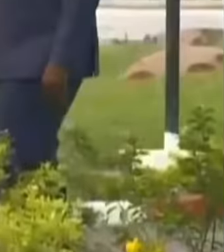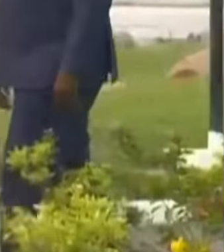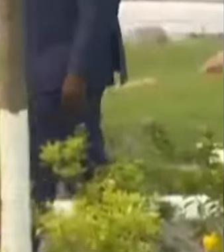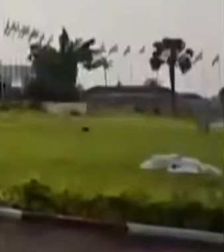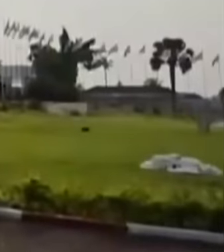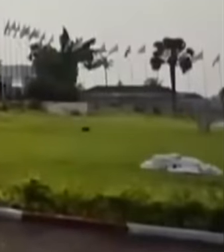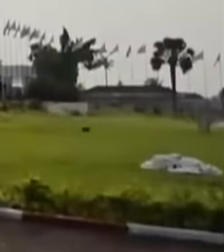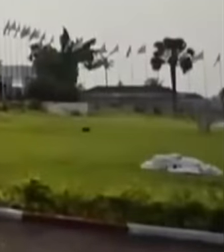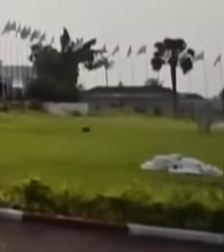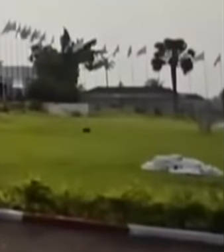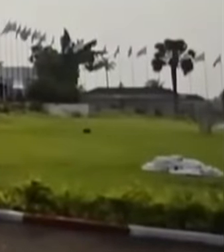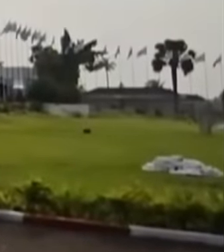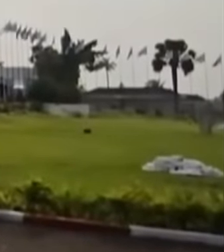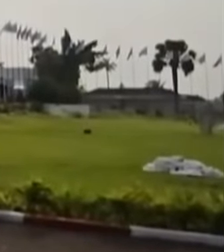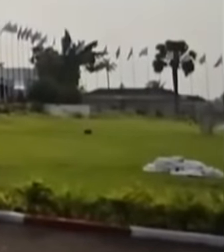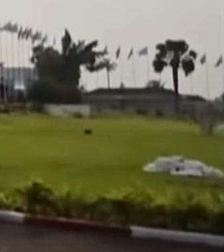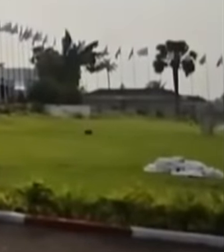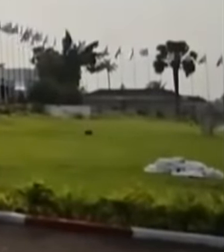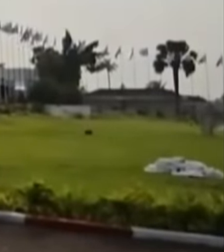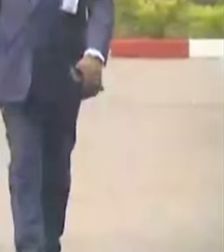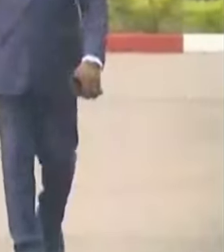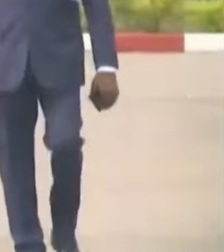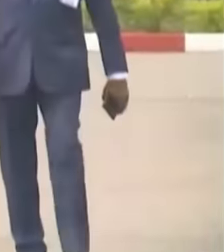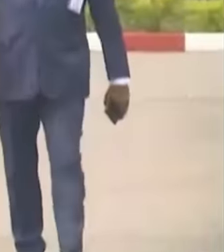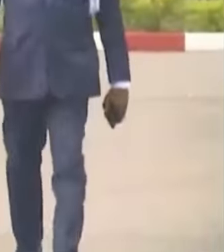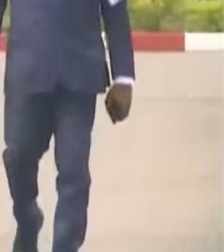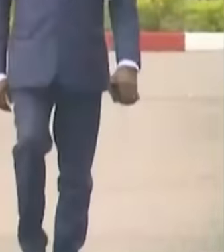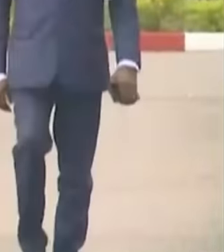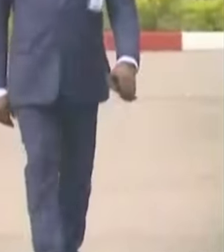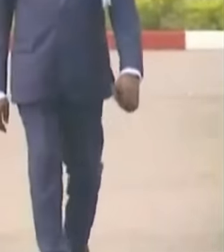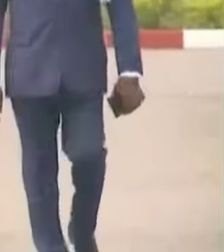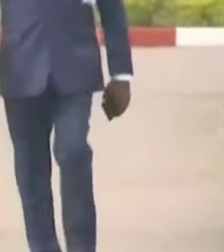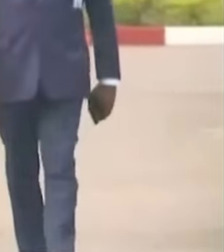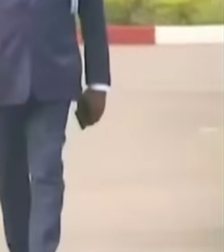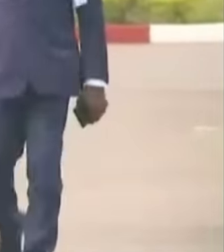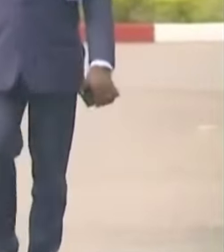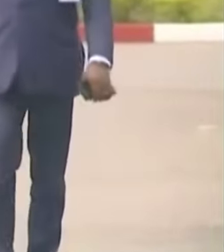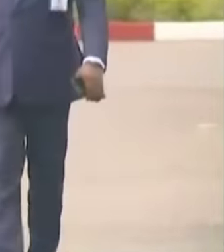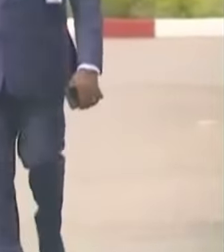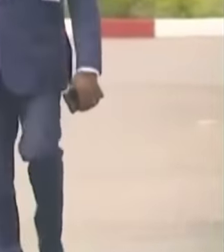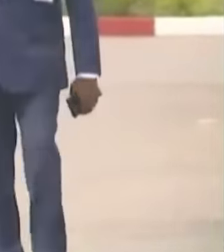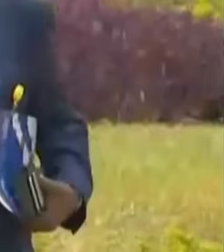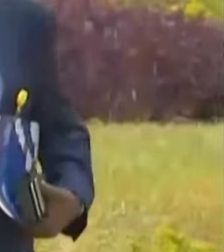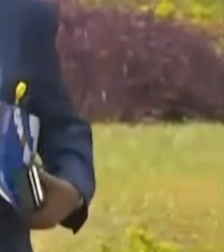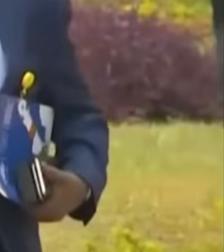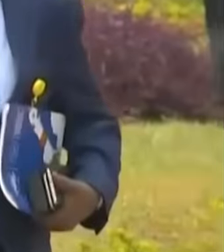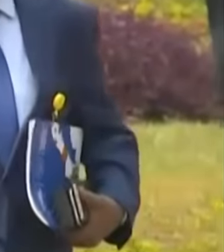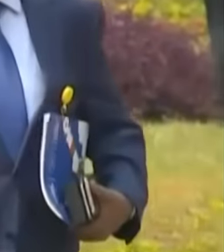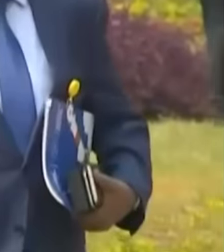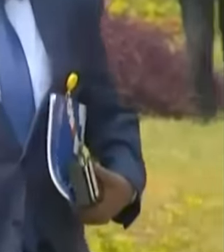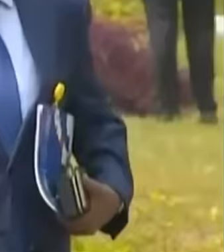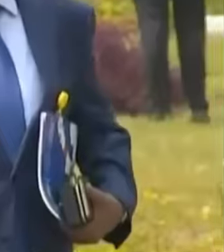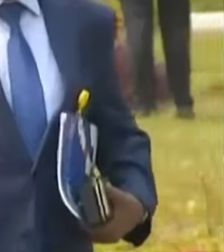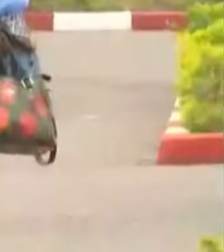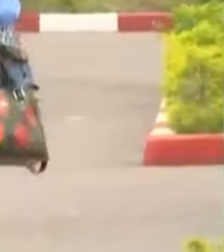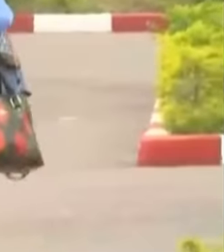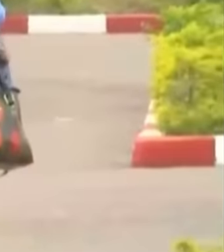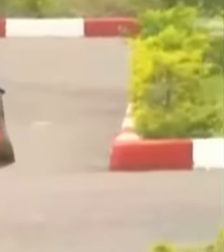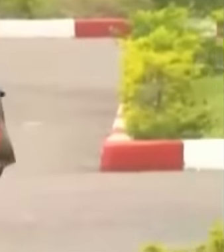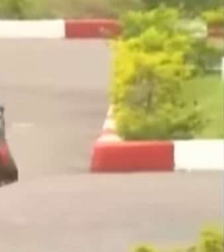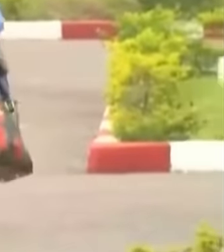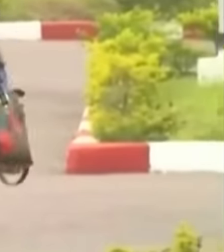rendez-vous. 12 heures juste à la cité de l'UA, les grilles s'ouvrent pour accueillir les 54 ministres du gouvernement dit de